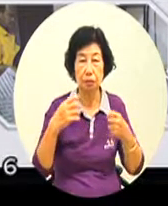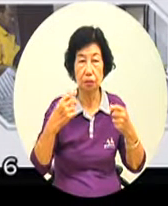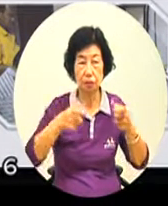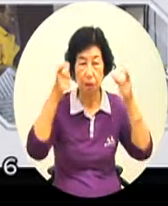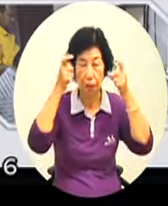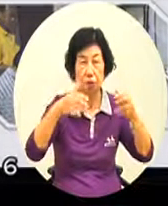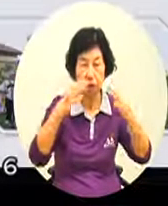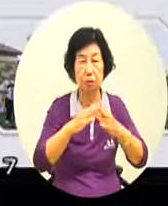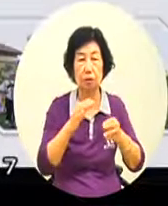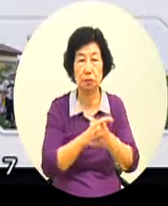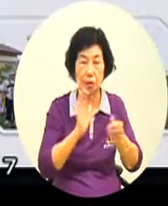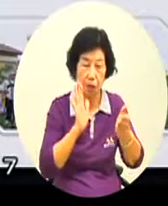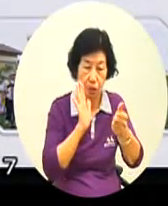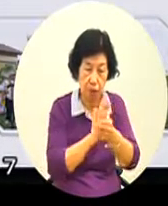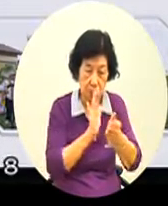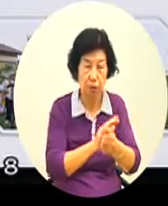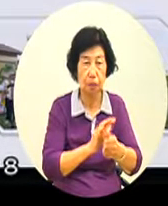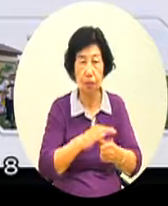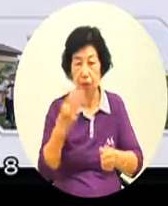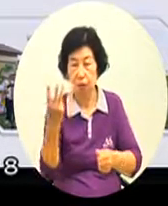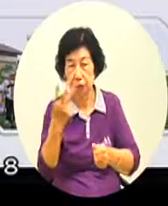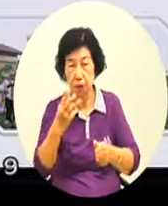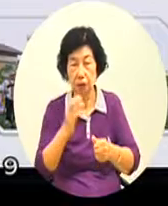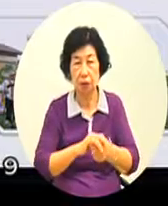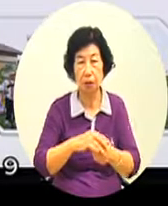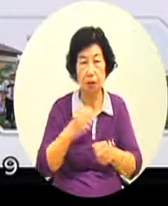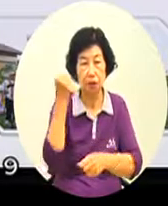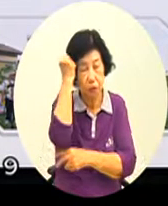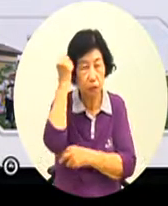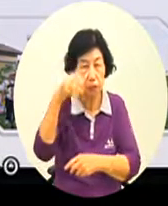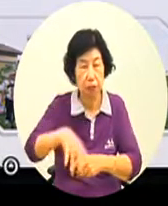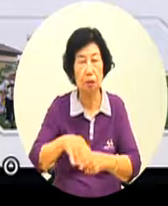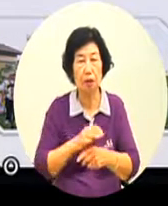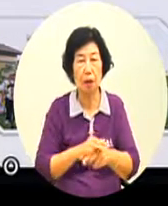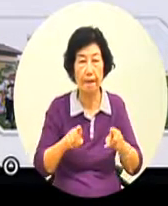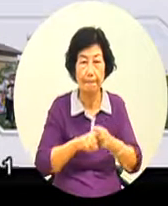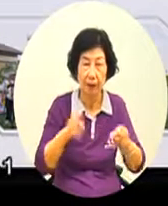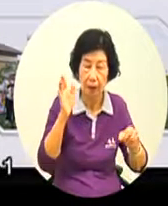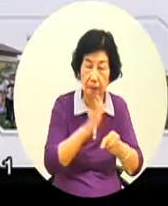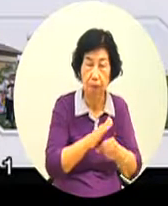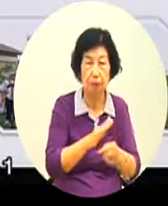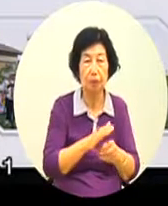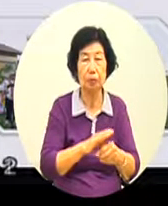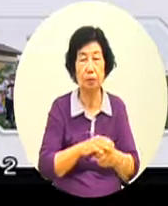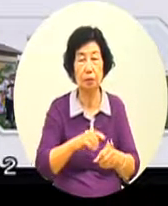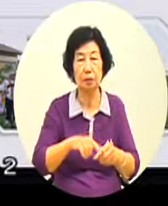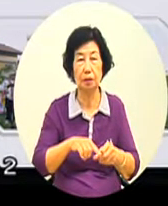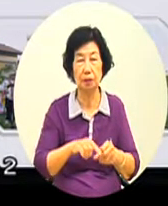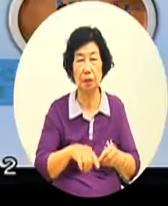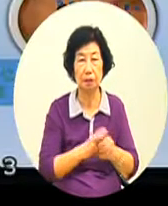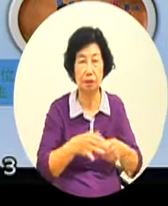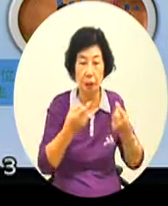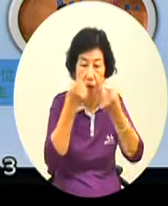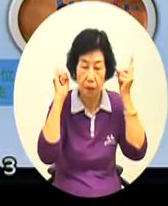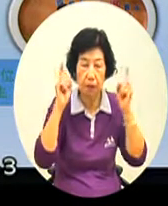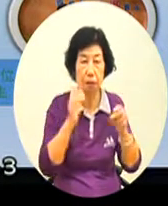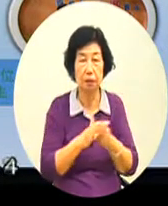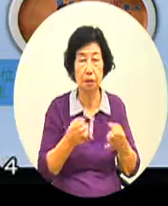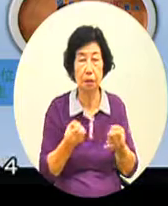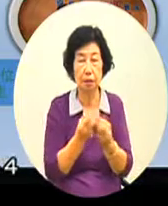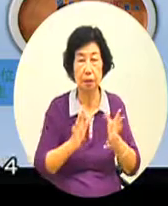推动执行，协助平埔族群文化复振的工作。对于原住民族部落大学的发展，